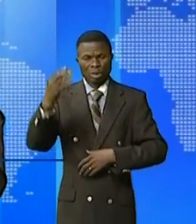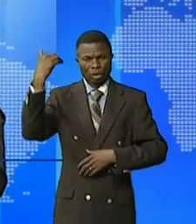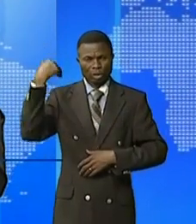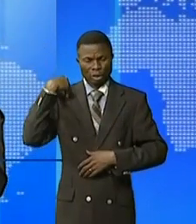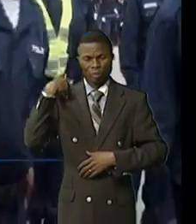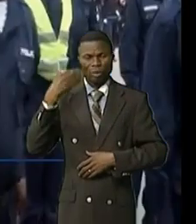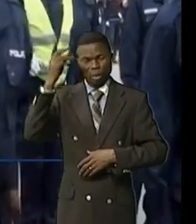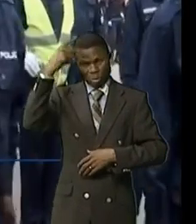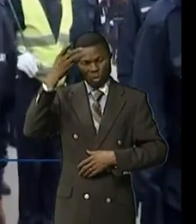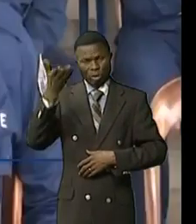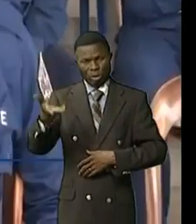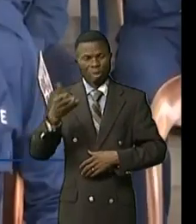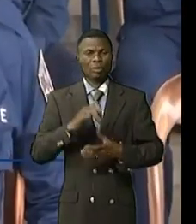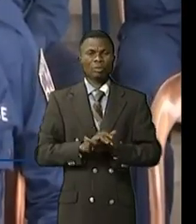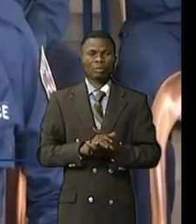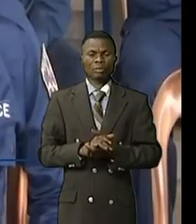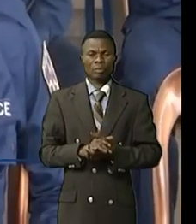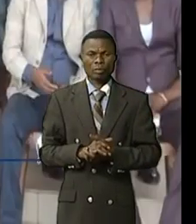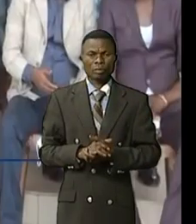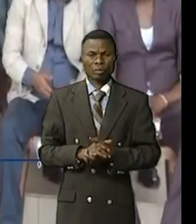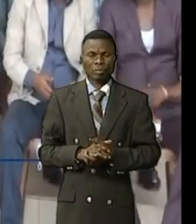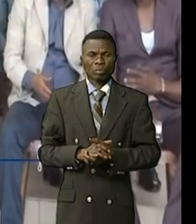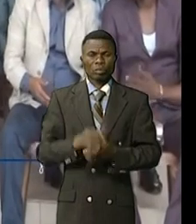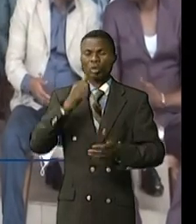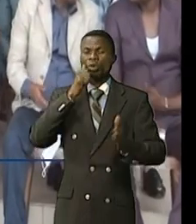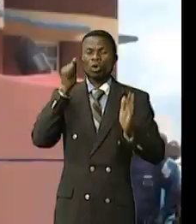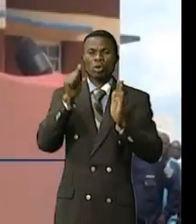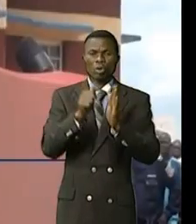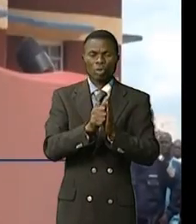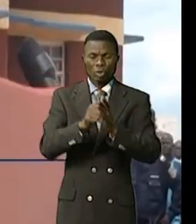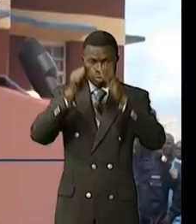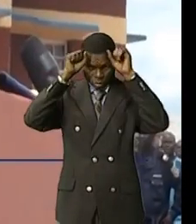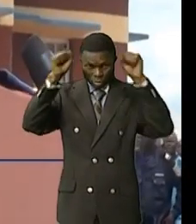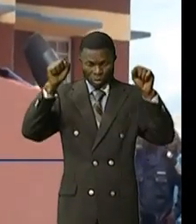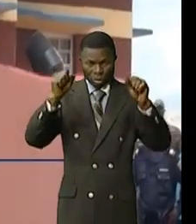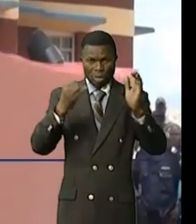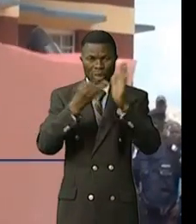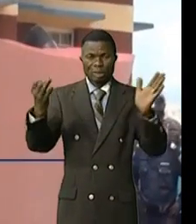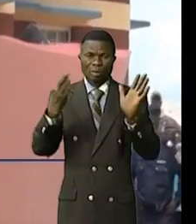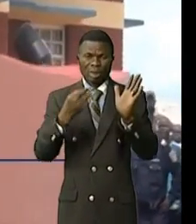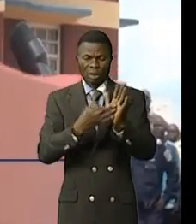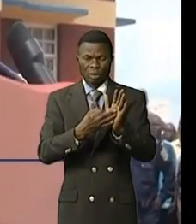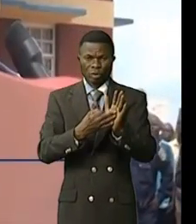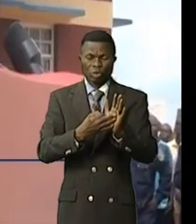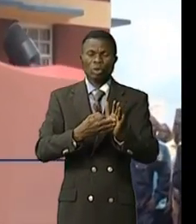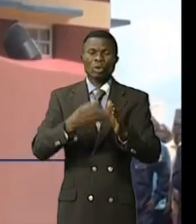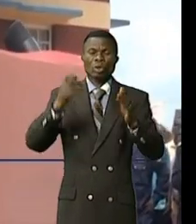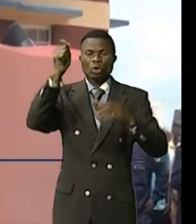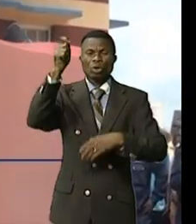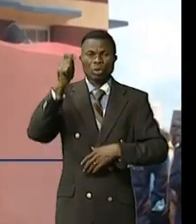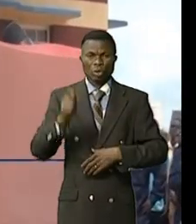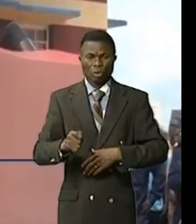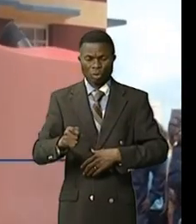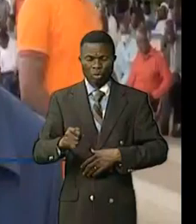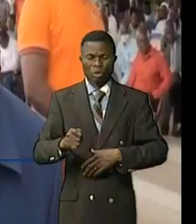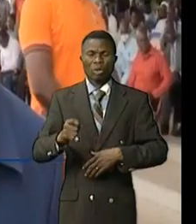Reportage. Élevé en grade par ordonnance présidentielle, les 78 officiers supérieurs et 82 subalternes de la